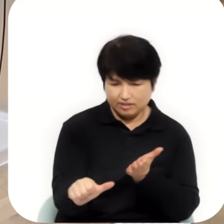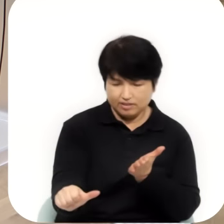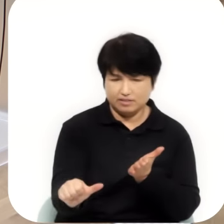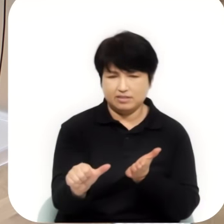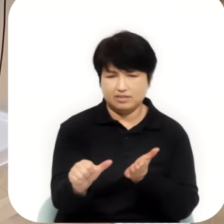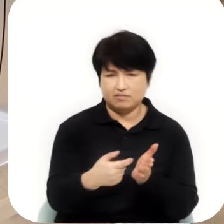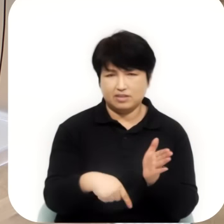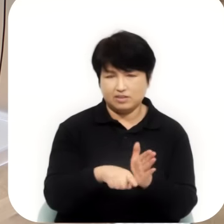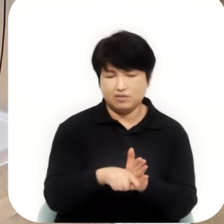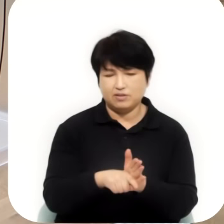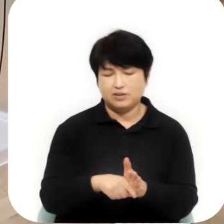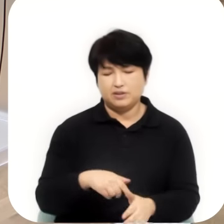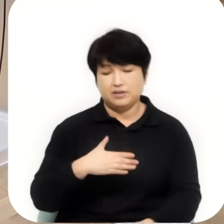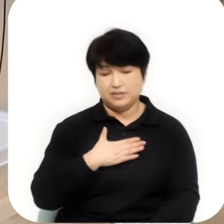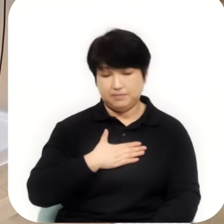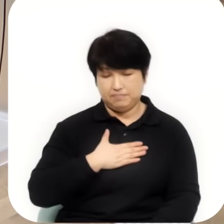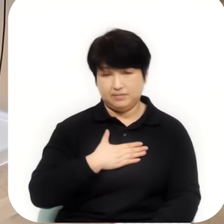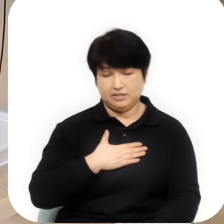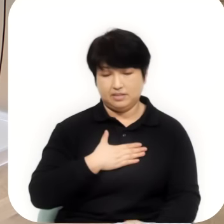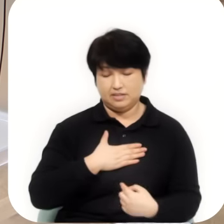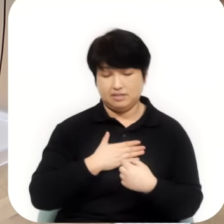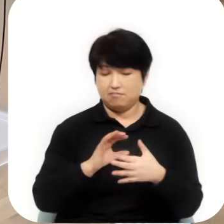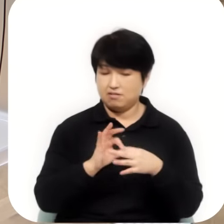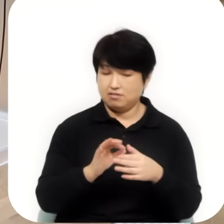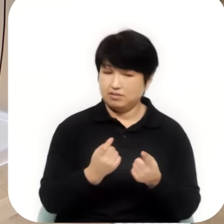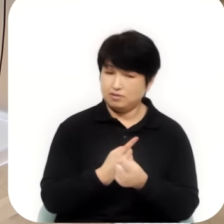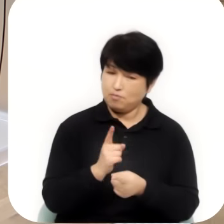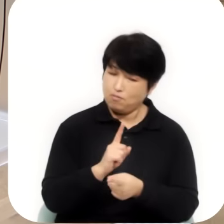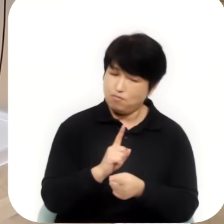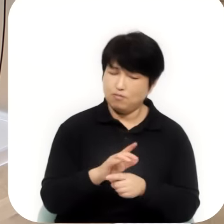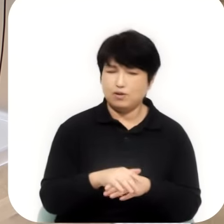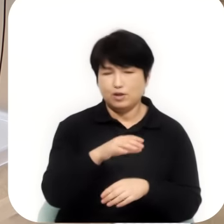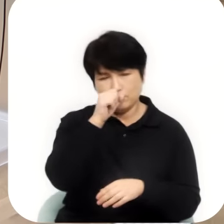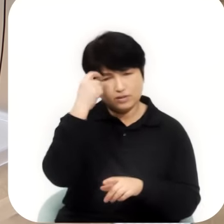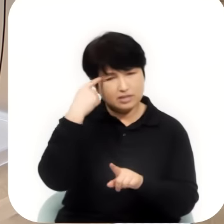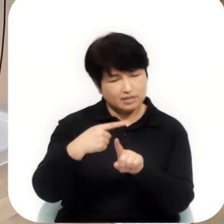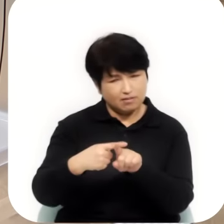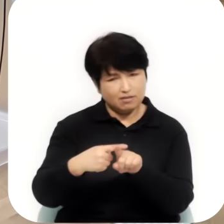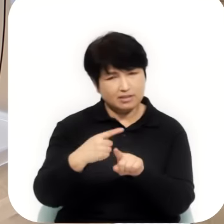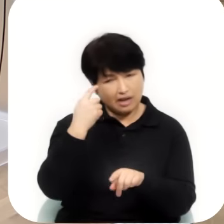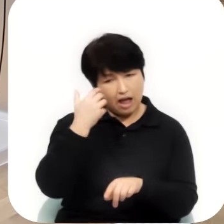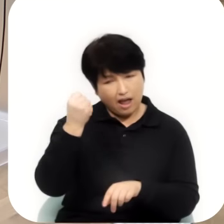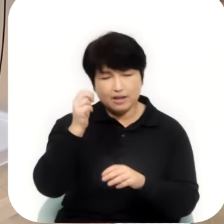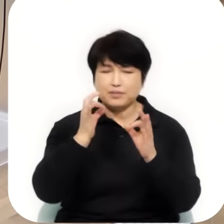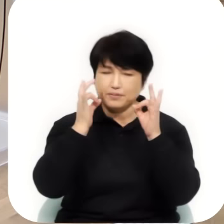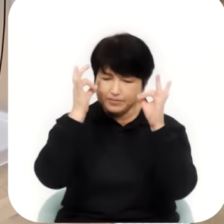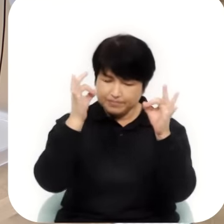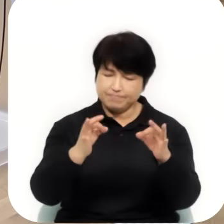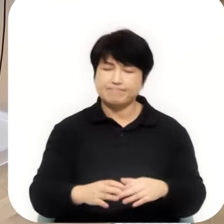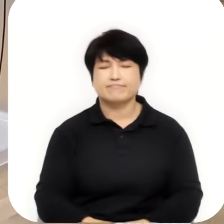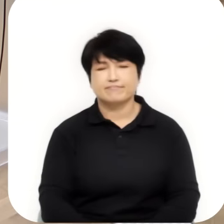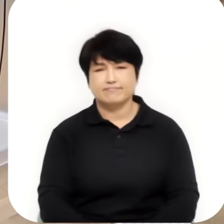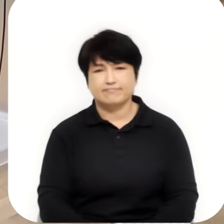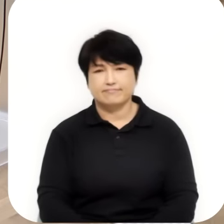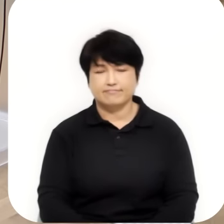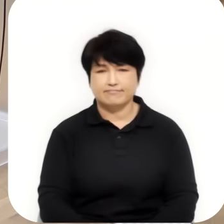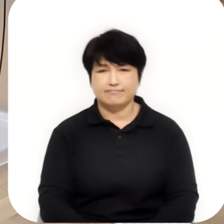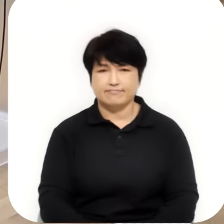떨쳐내도록 심리치료나 이런 것들을 조금 알아보고 또 좋은 것들을 좋은 방향으로 생각할 수 있도록 노력하도록 하겠습니다.